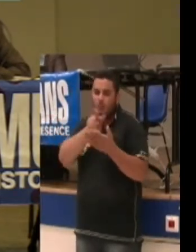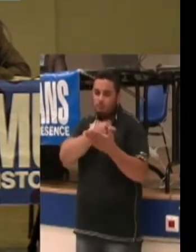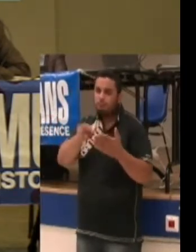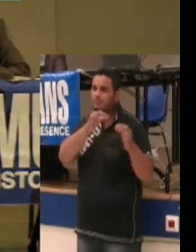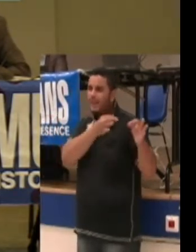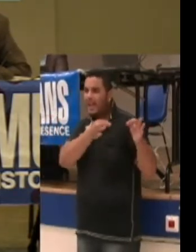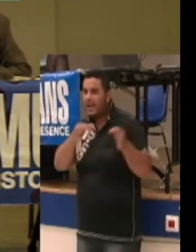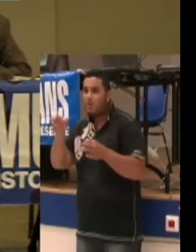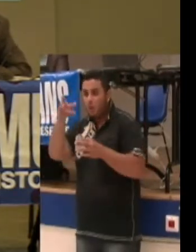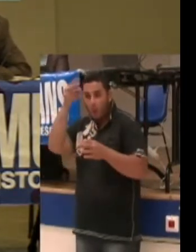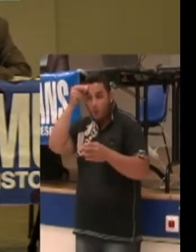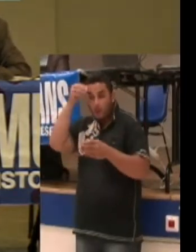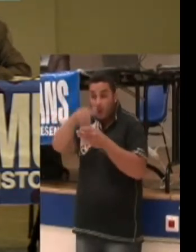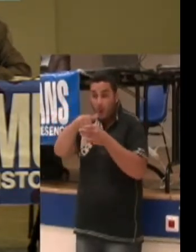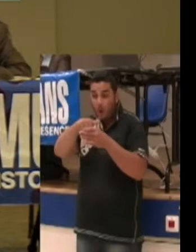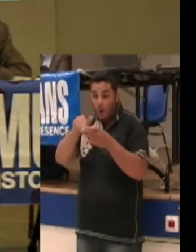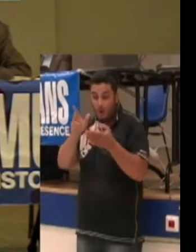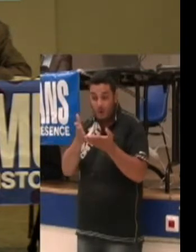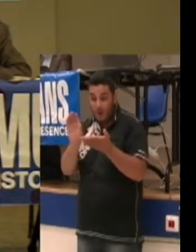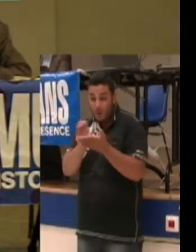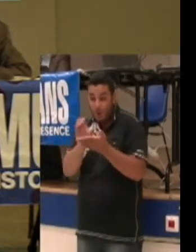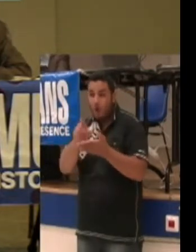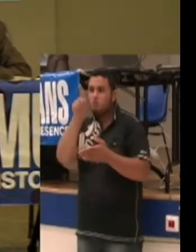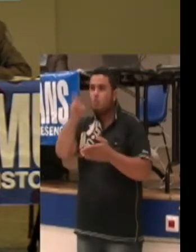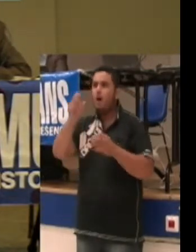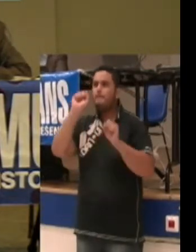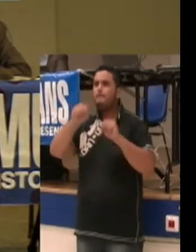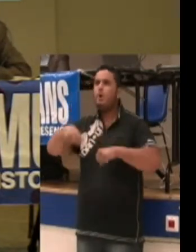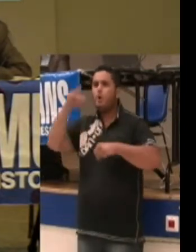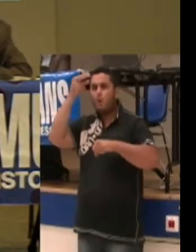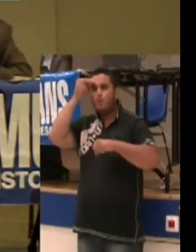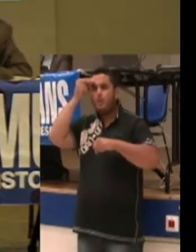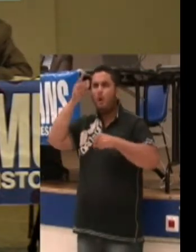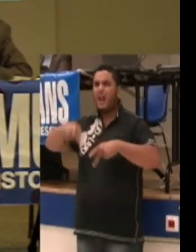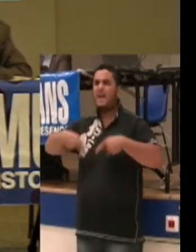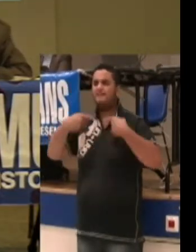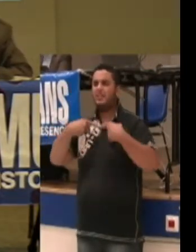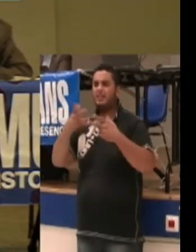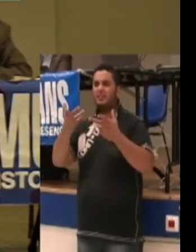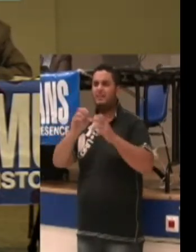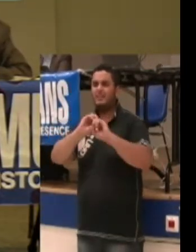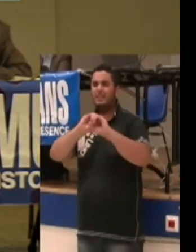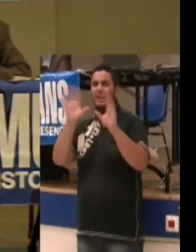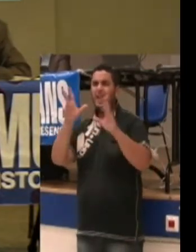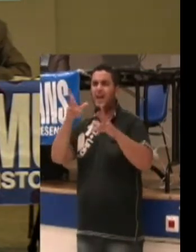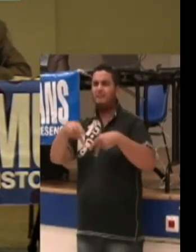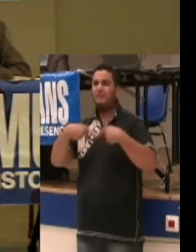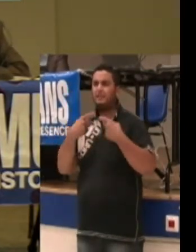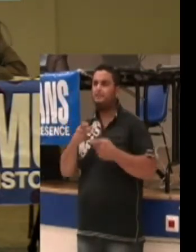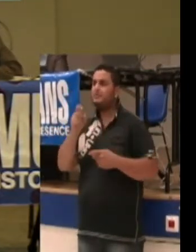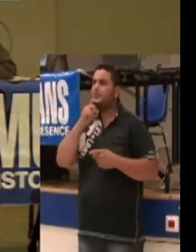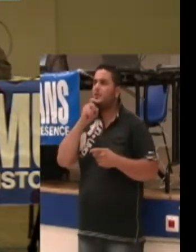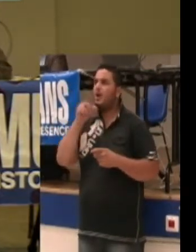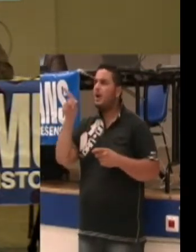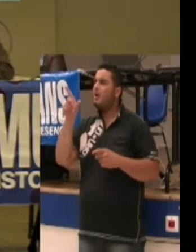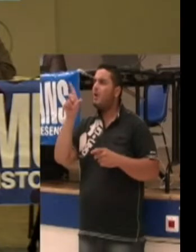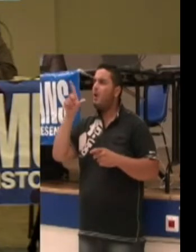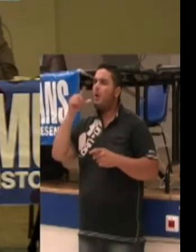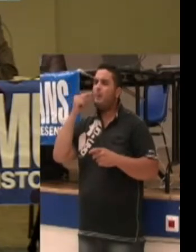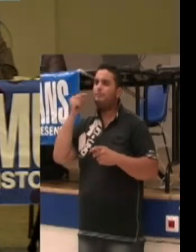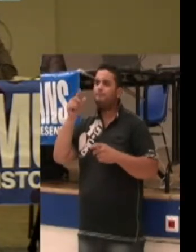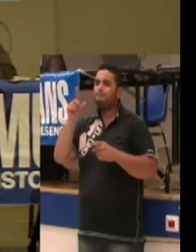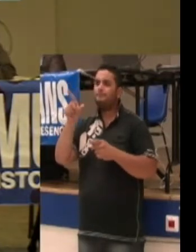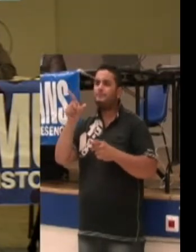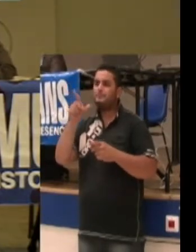on comprend ce qui se passe aujourd'hui. On comprend ce qui se passe. Tout à l'heure, le frère, il a lu un verset, je ne sais pas si vous avez fait attention, à la fin de